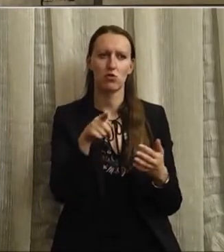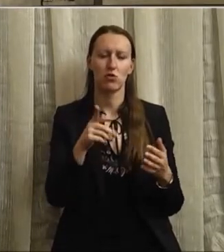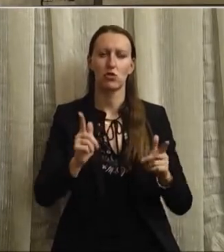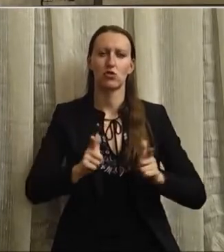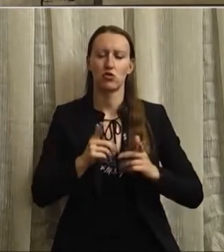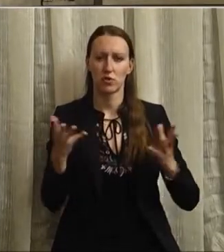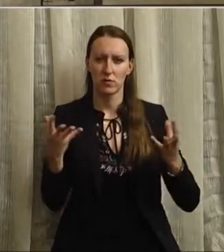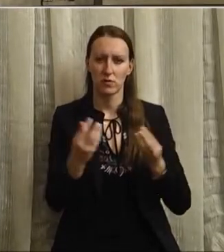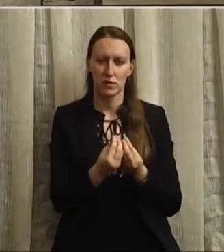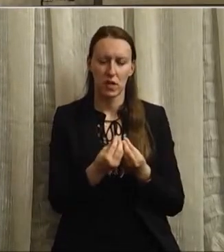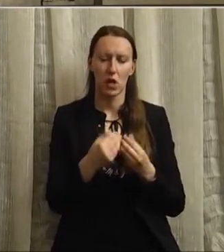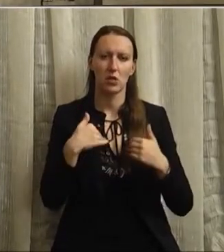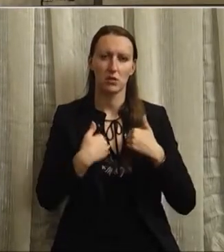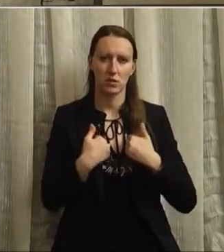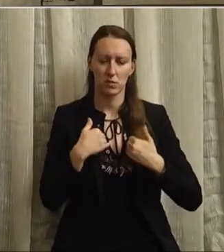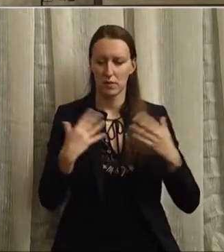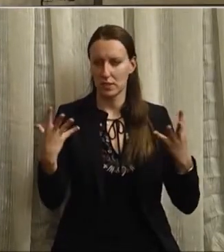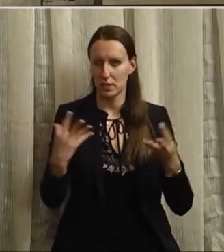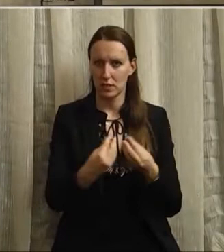suživot, konvivenca,